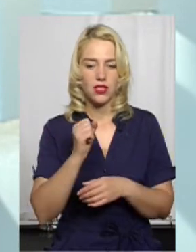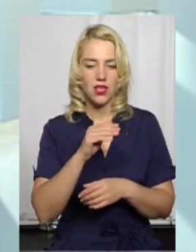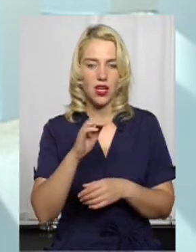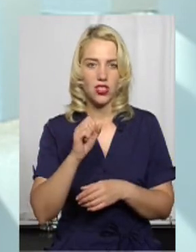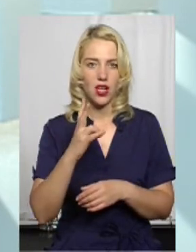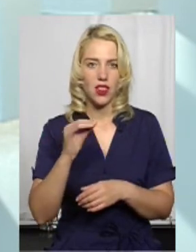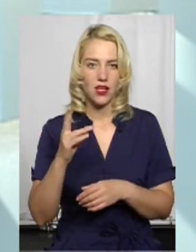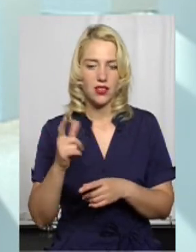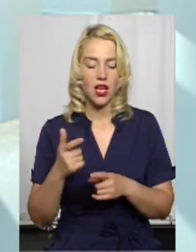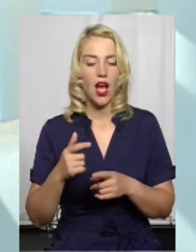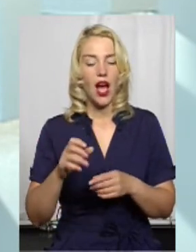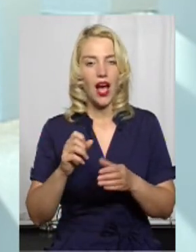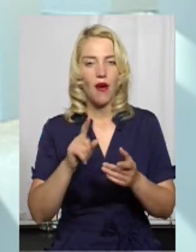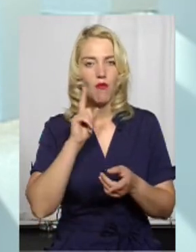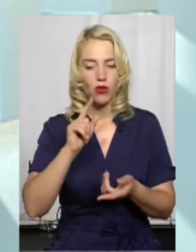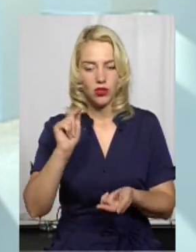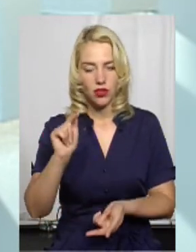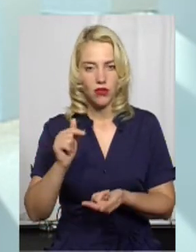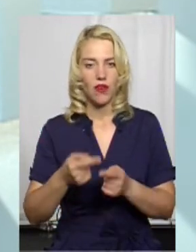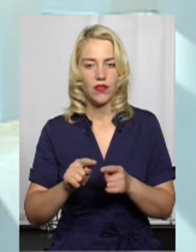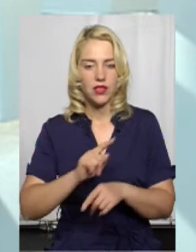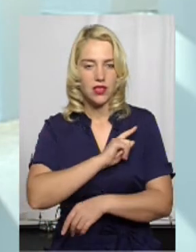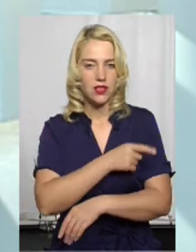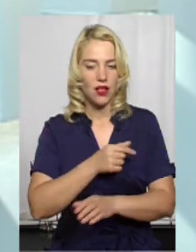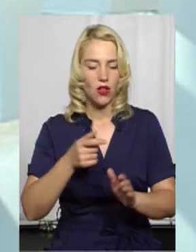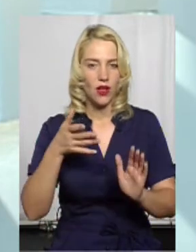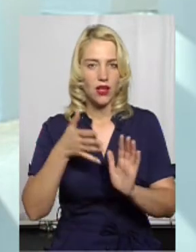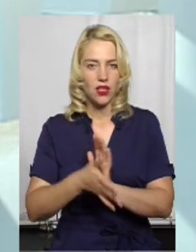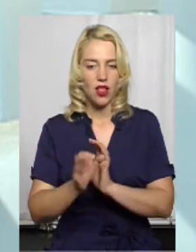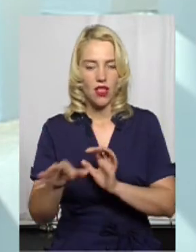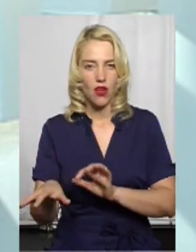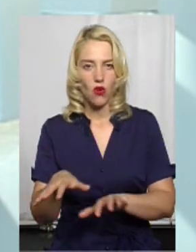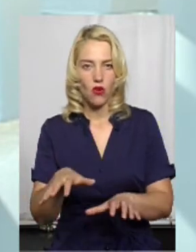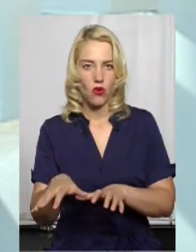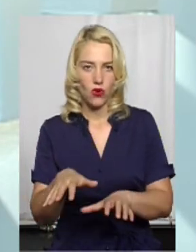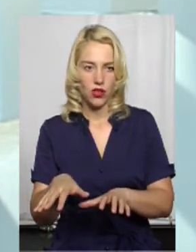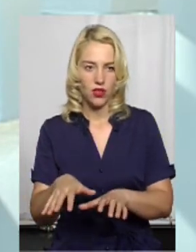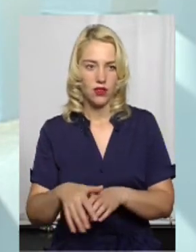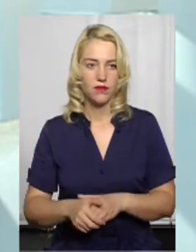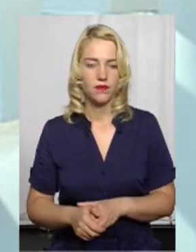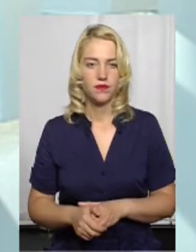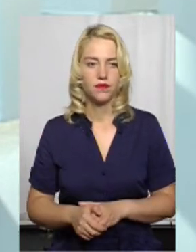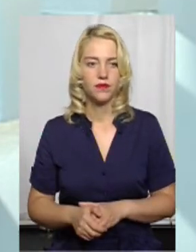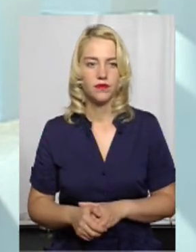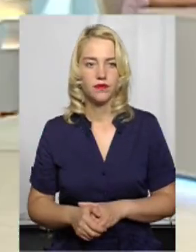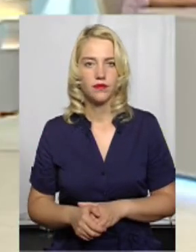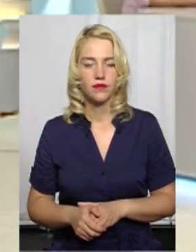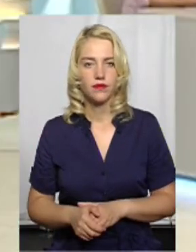саджанець витрачає на вкорінення молодих саджанців, які реалізовуємо нашим